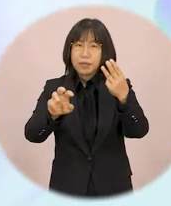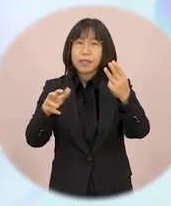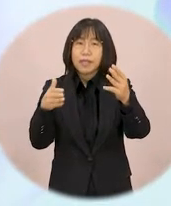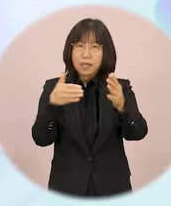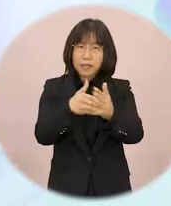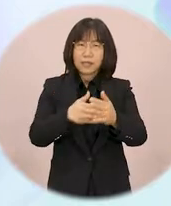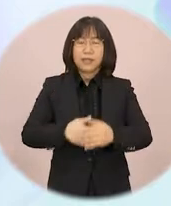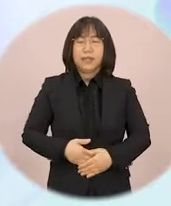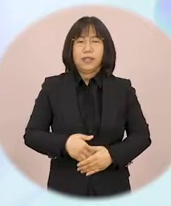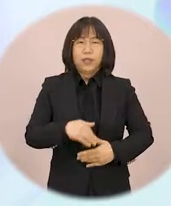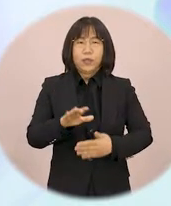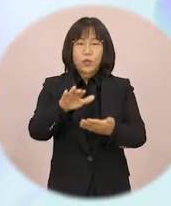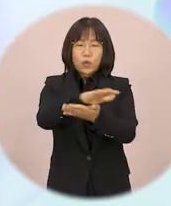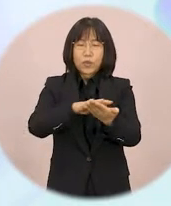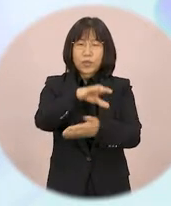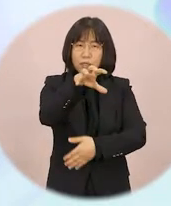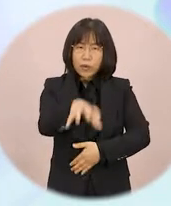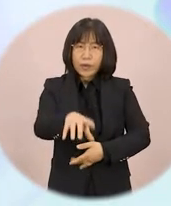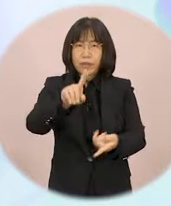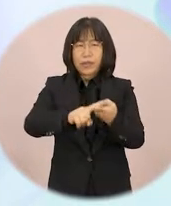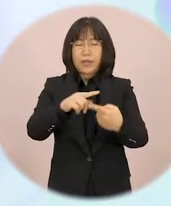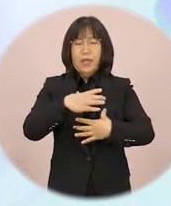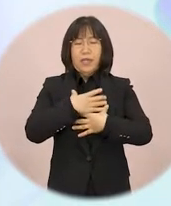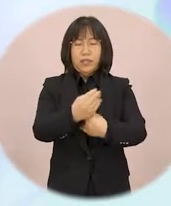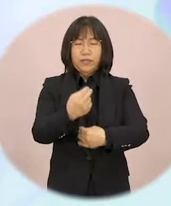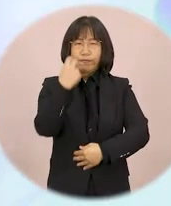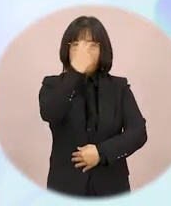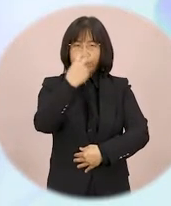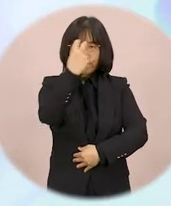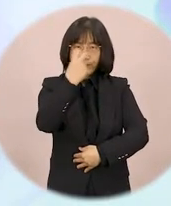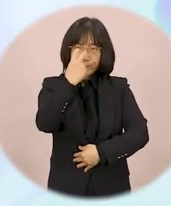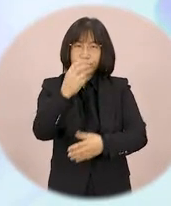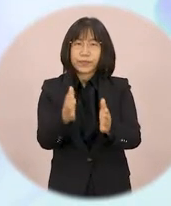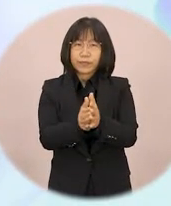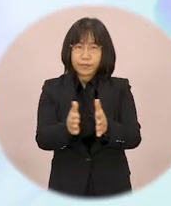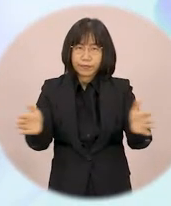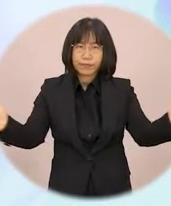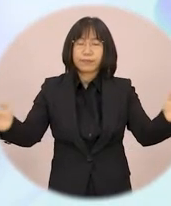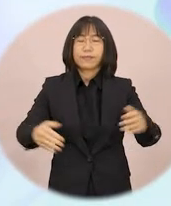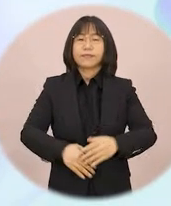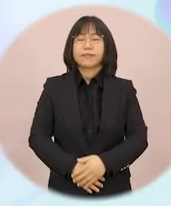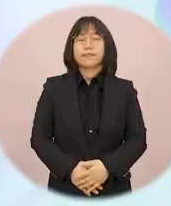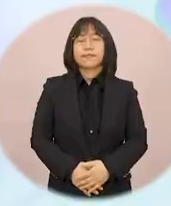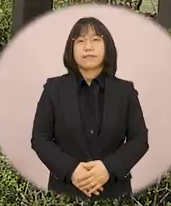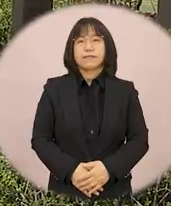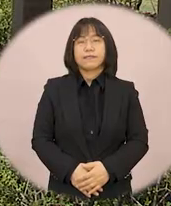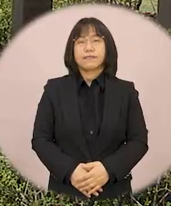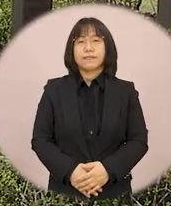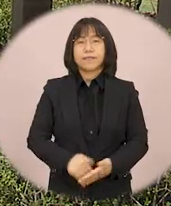30일까지 지역 내 어린이 놀이시설에 대한 집중 안전점검을 진행합니다.